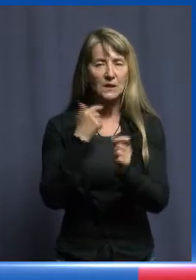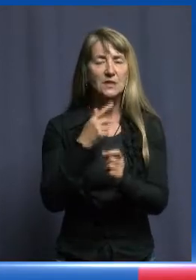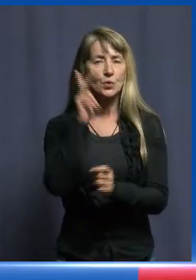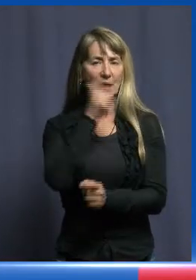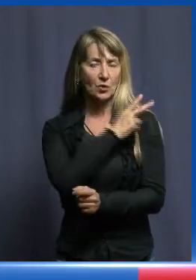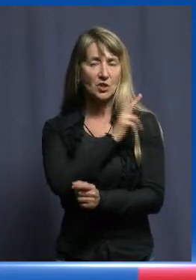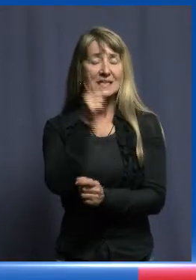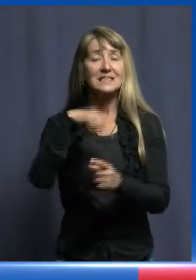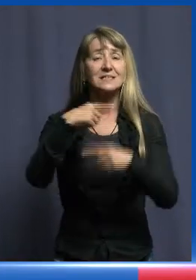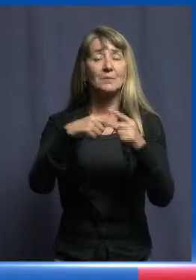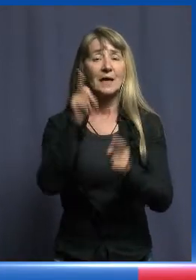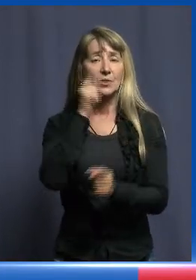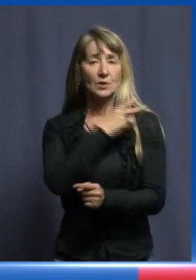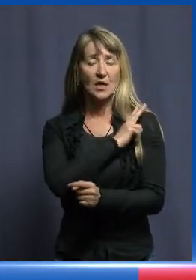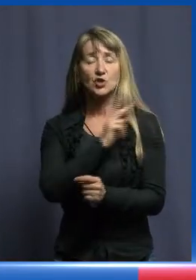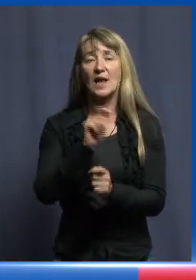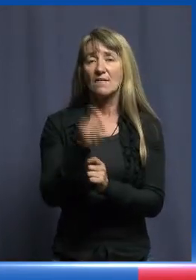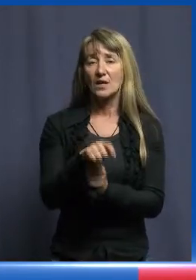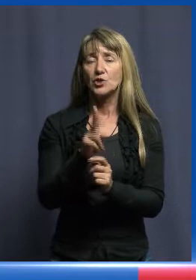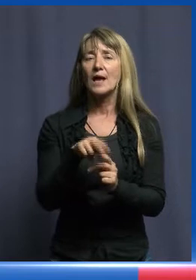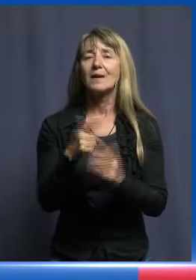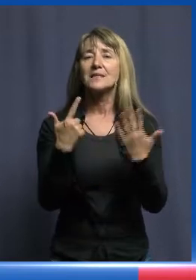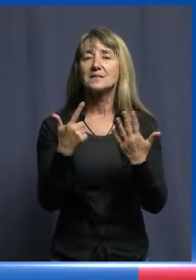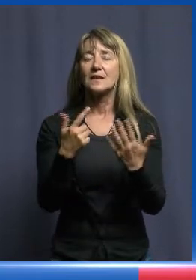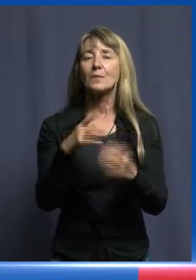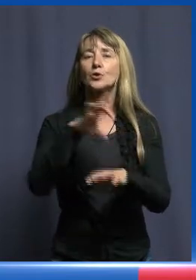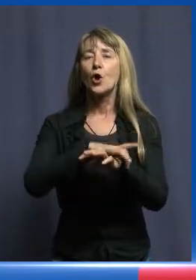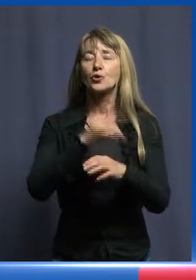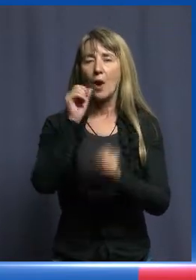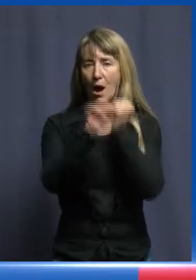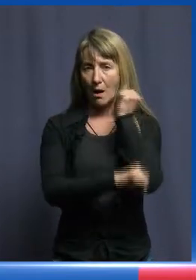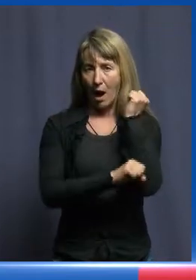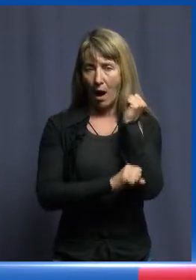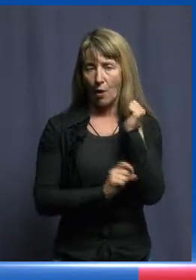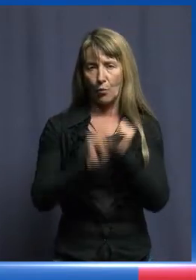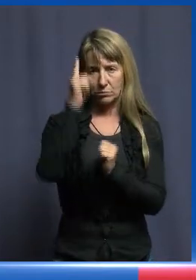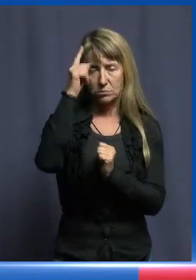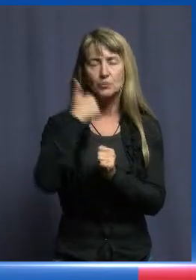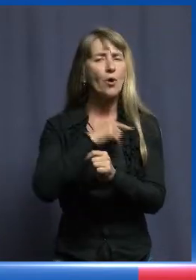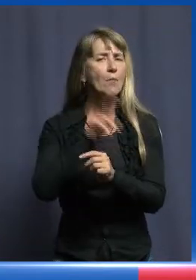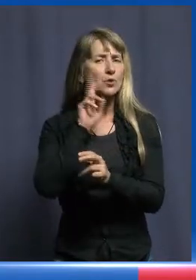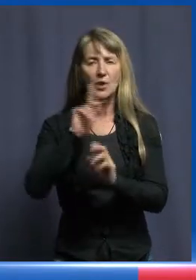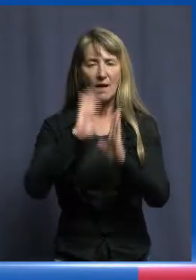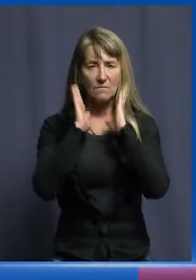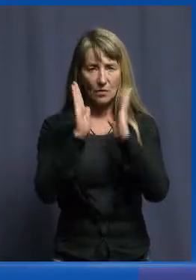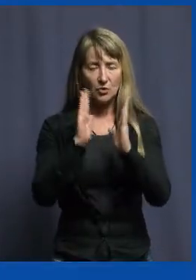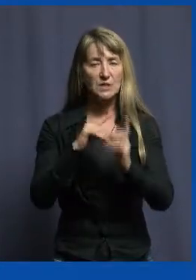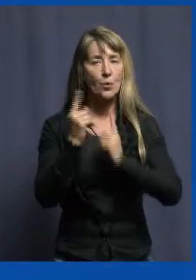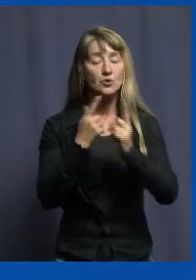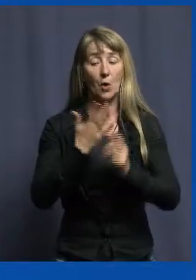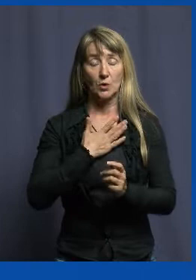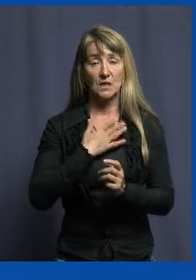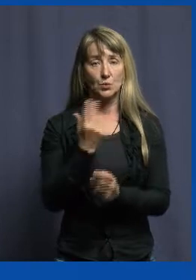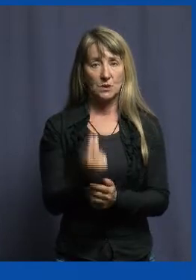gradonačelnik, zamenik gradonačelnika i većnici, imali 7 doktora nauka, što je prosto neverovatno za uslove kod